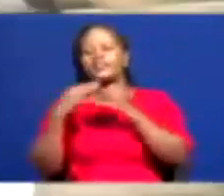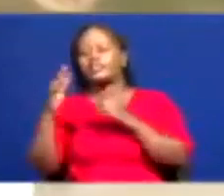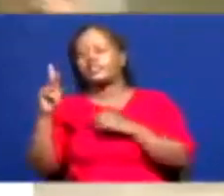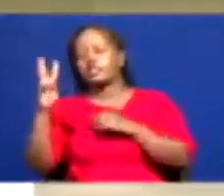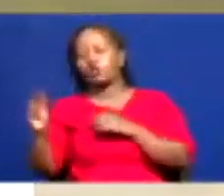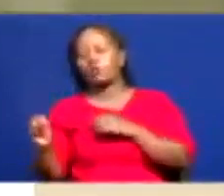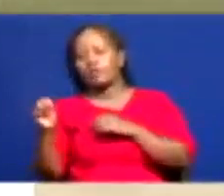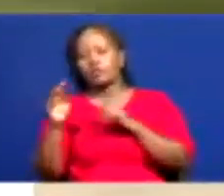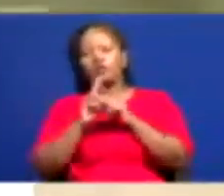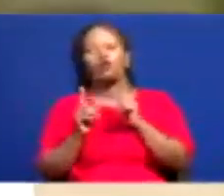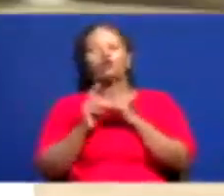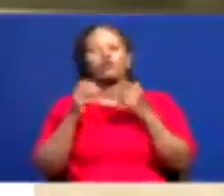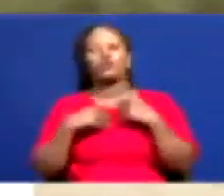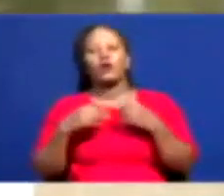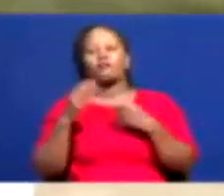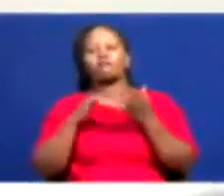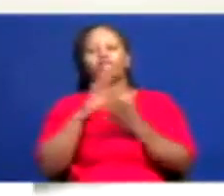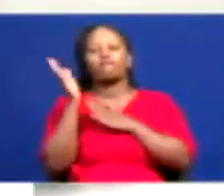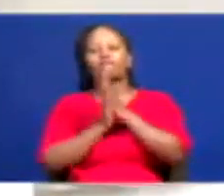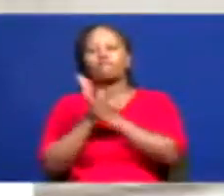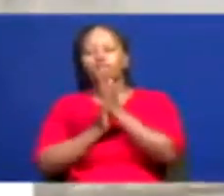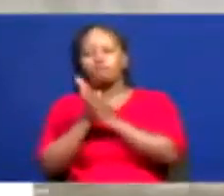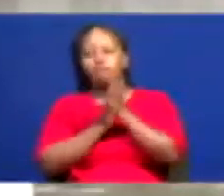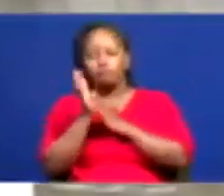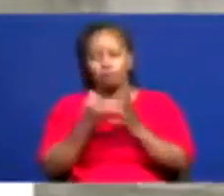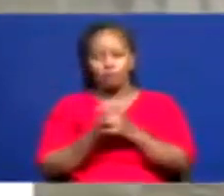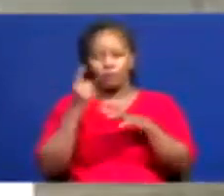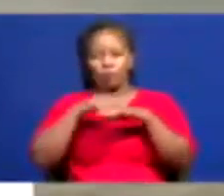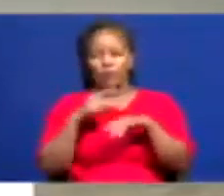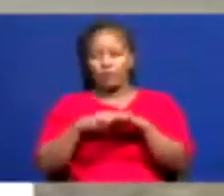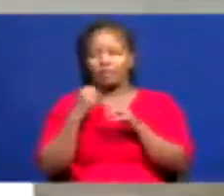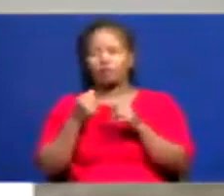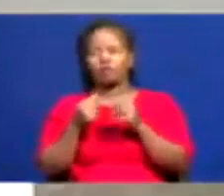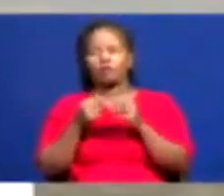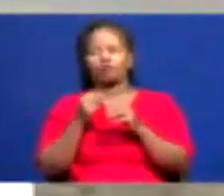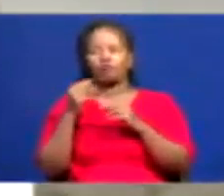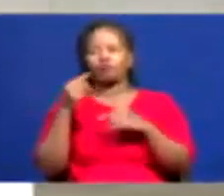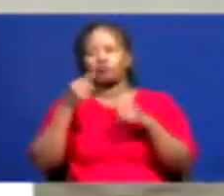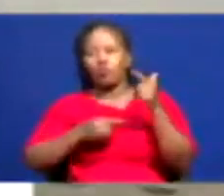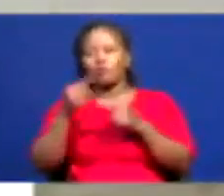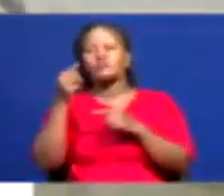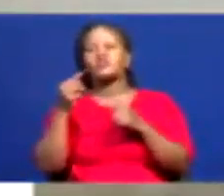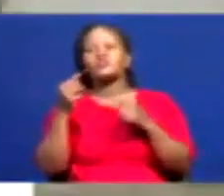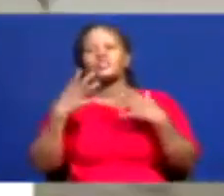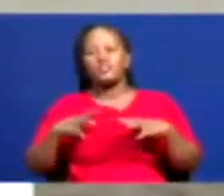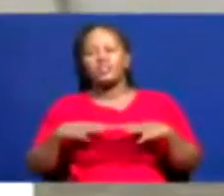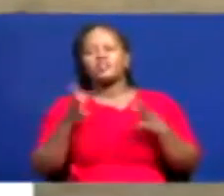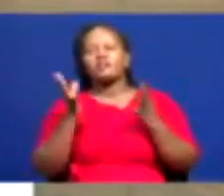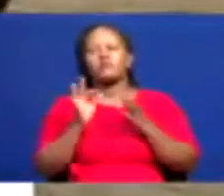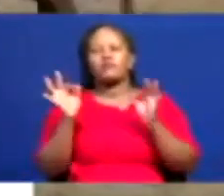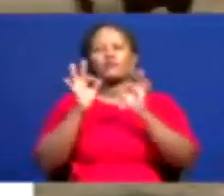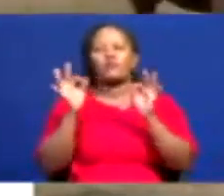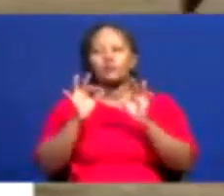ndizi zinazosisimua zaidi. Wakati wa mbio hizo, waendeshaji wanafanya ustadi wa